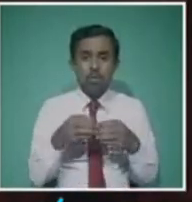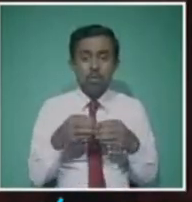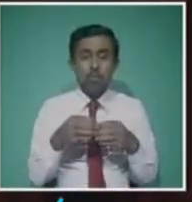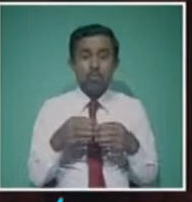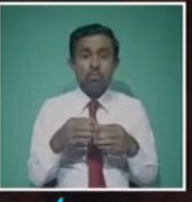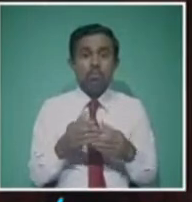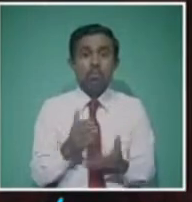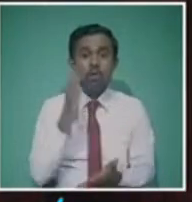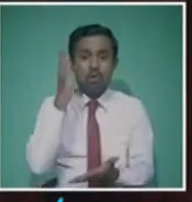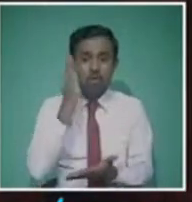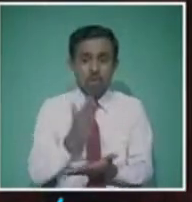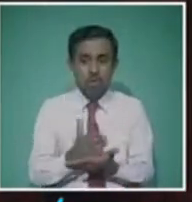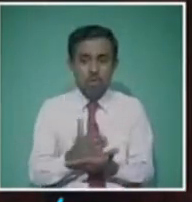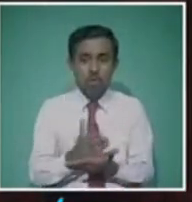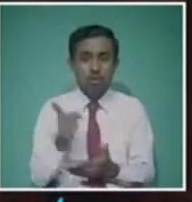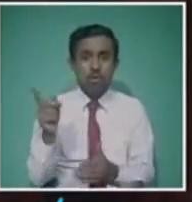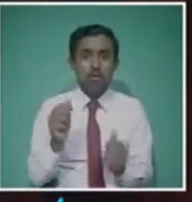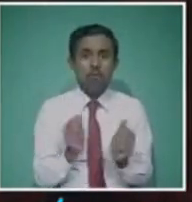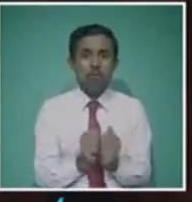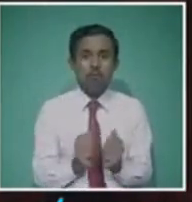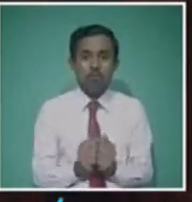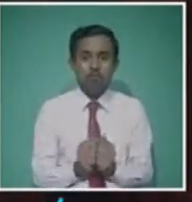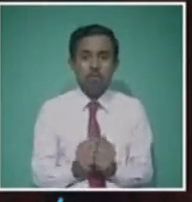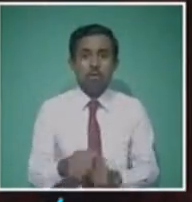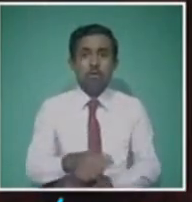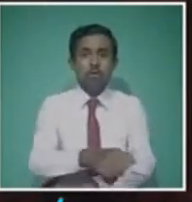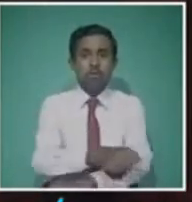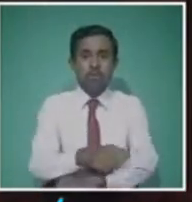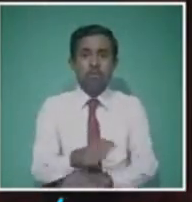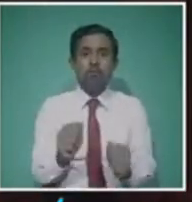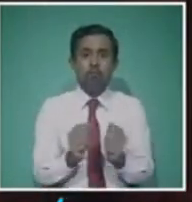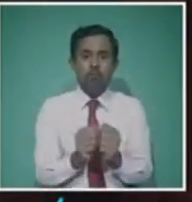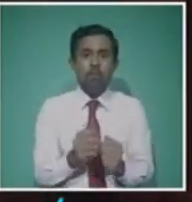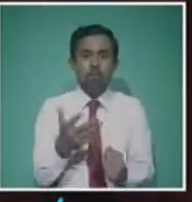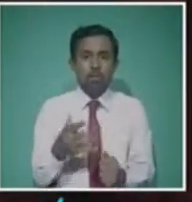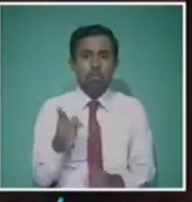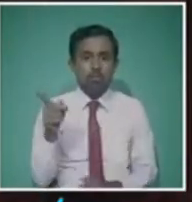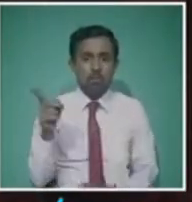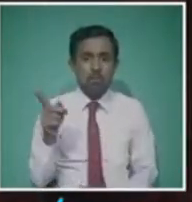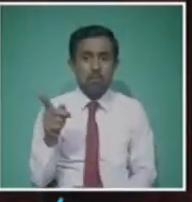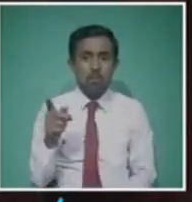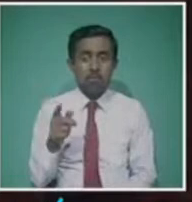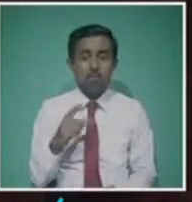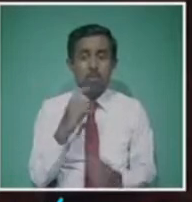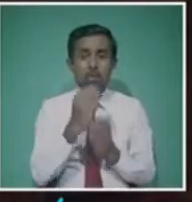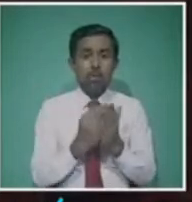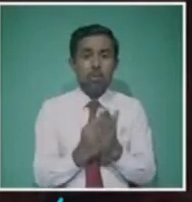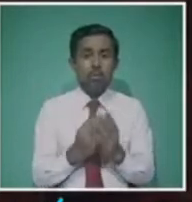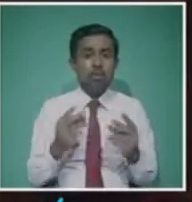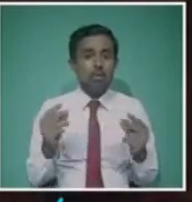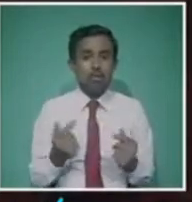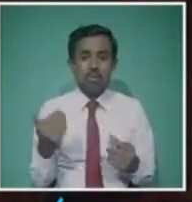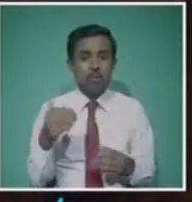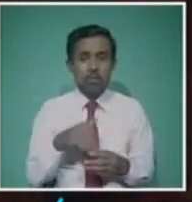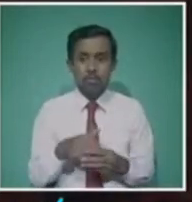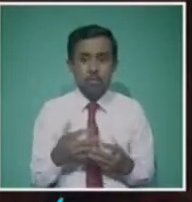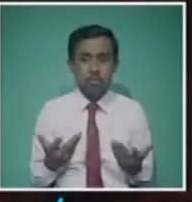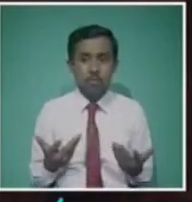හරහට බැරියර් එකක් දාන්නත් එතන කටයුතු කරන්න සංවිධානාත්මක කටයුතු කරා. මොකද මේ ව්‍යවස්ථාව ආවේ නිකම්ම නෙවෙයි මේ